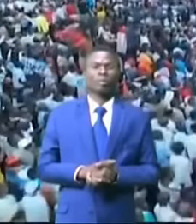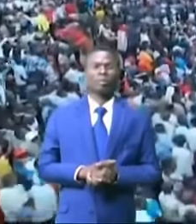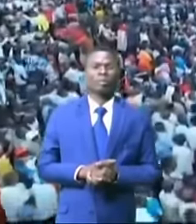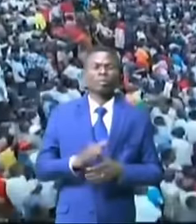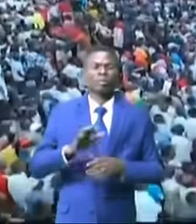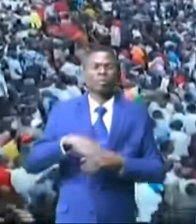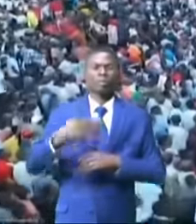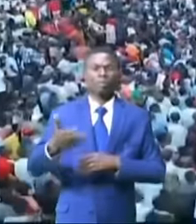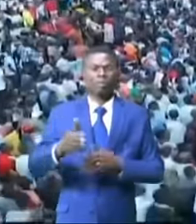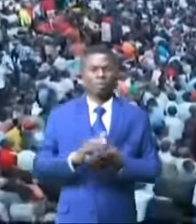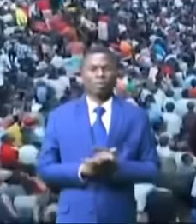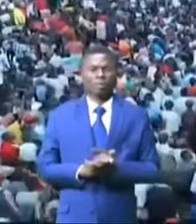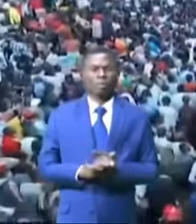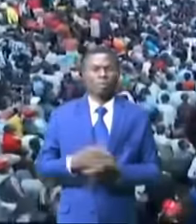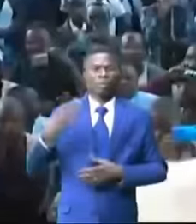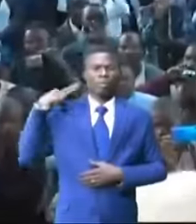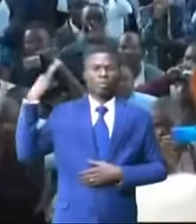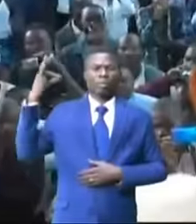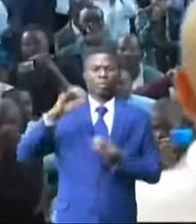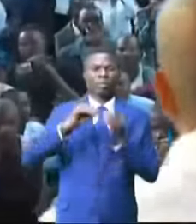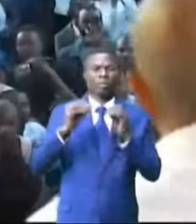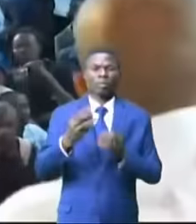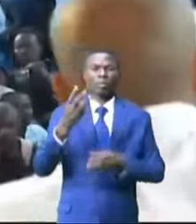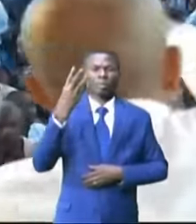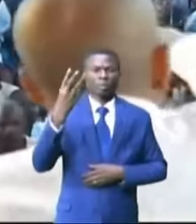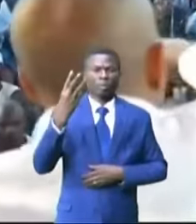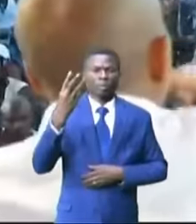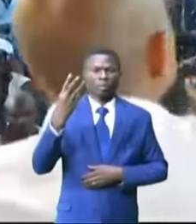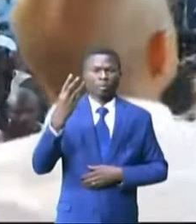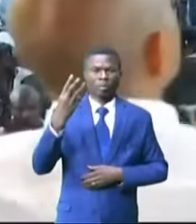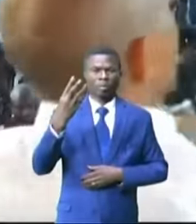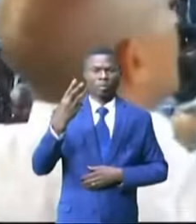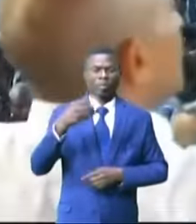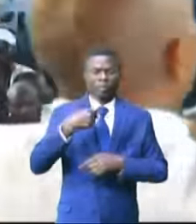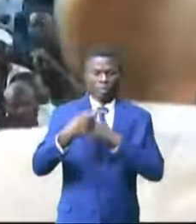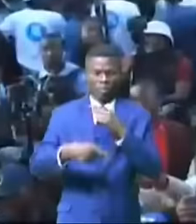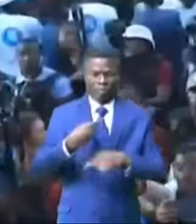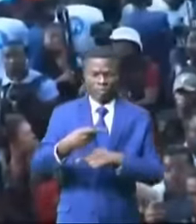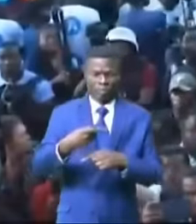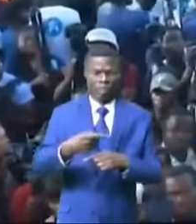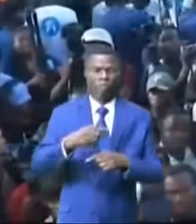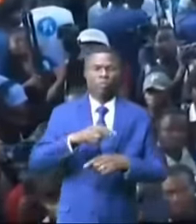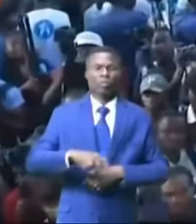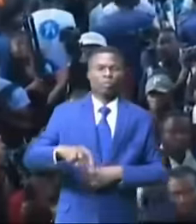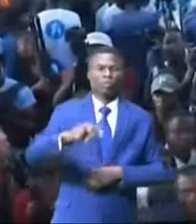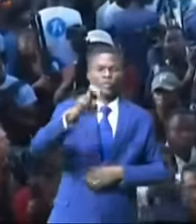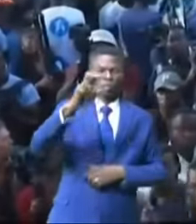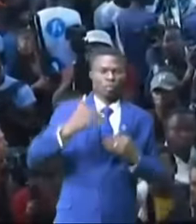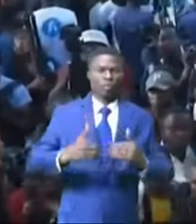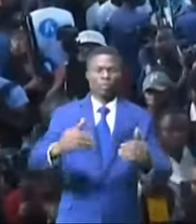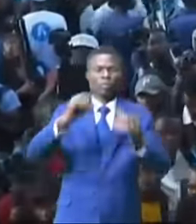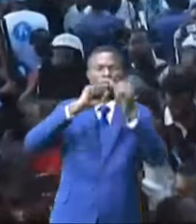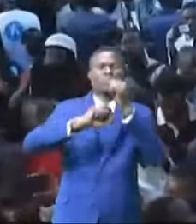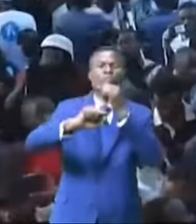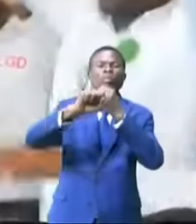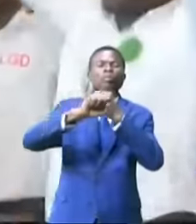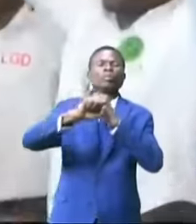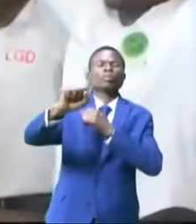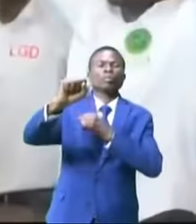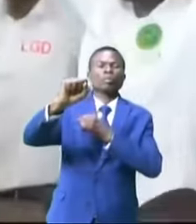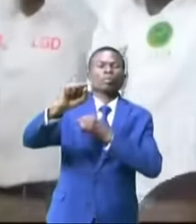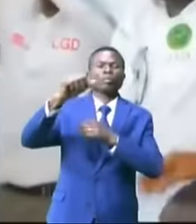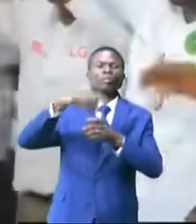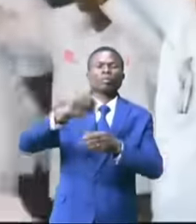Après Goma, le candidat numéro 3 a repris son bâton de pèlerin pour poursuivre sa campagne électorale